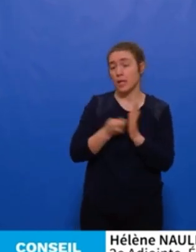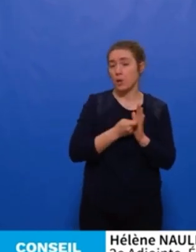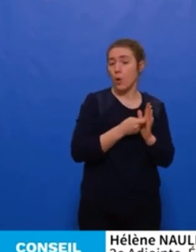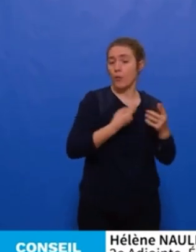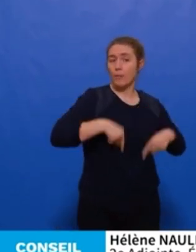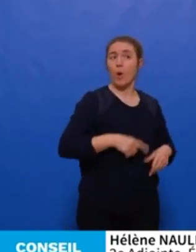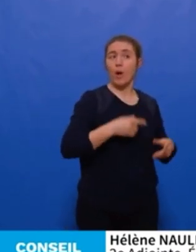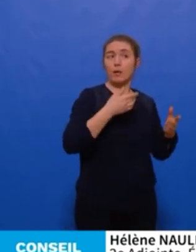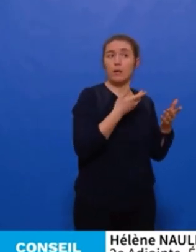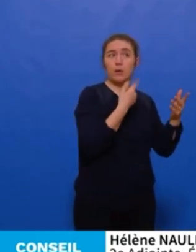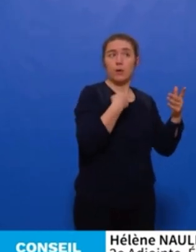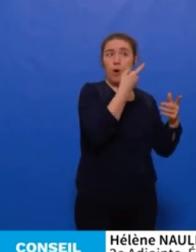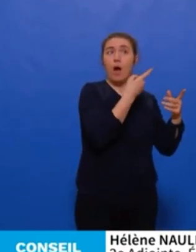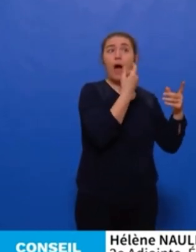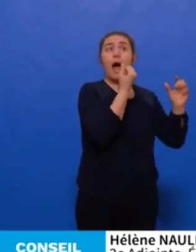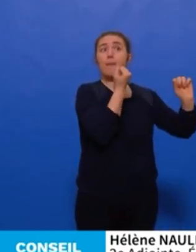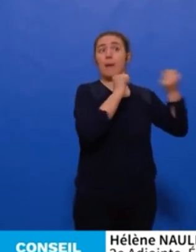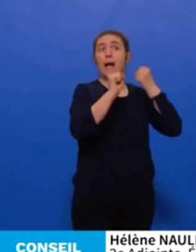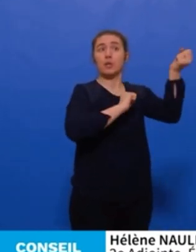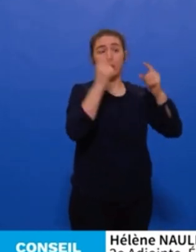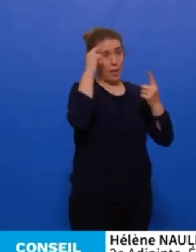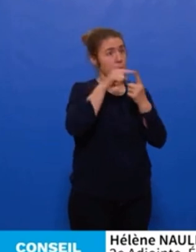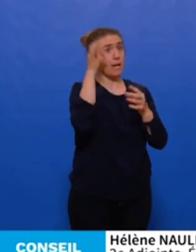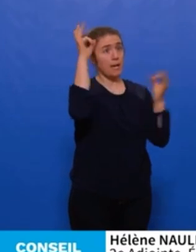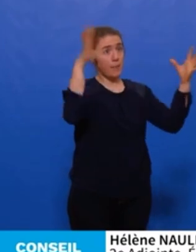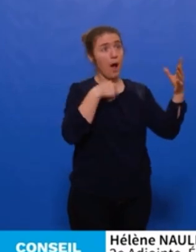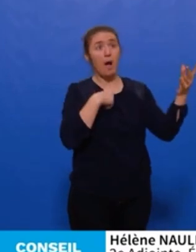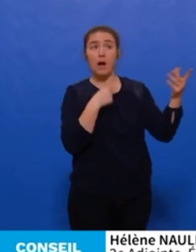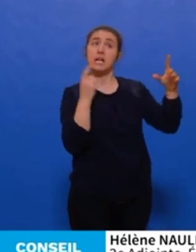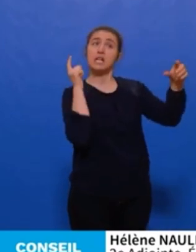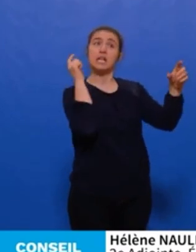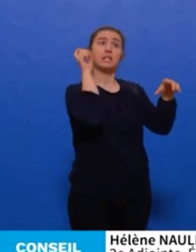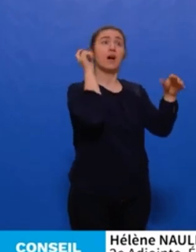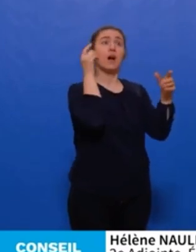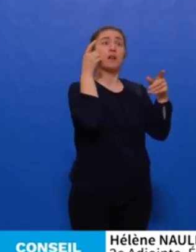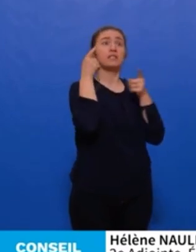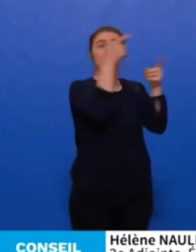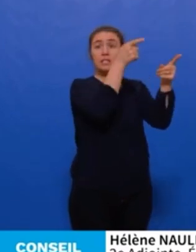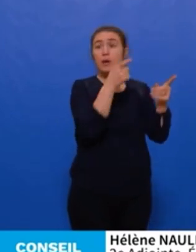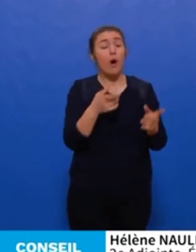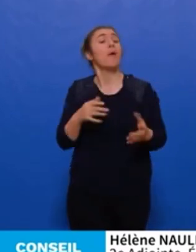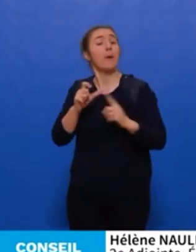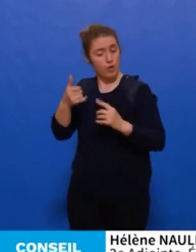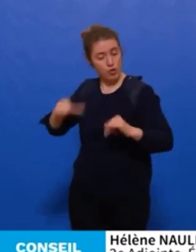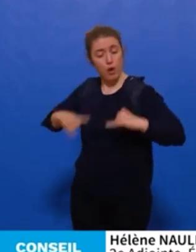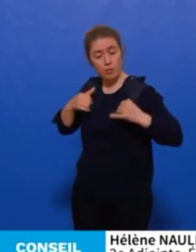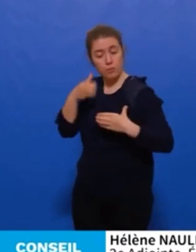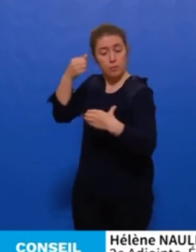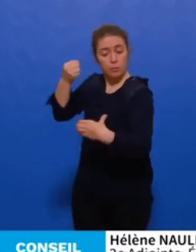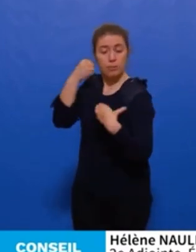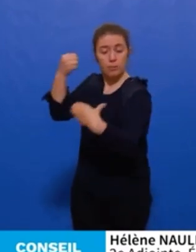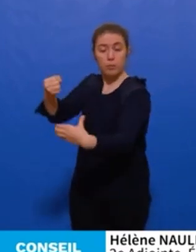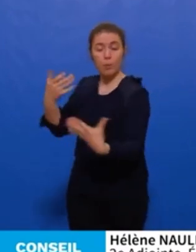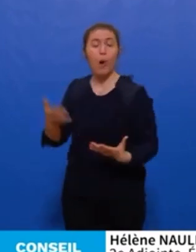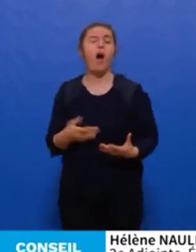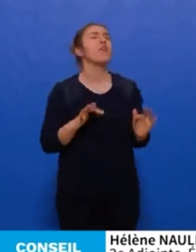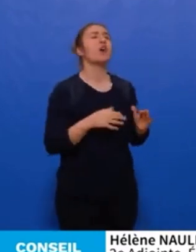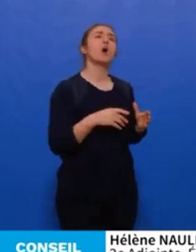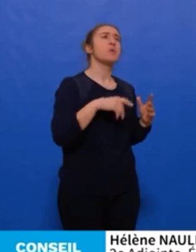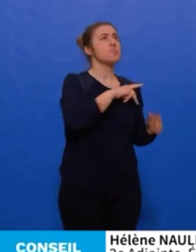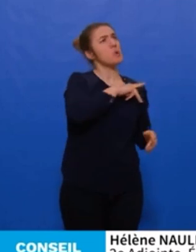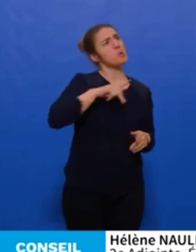reprises pour inaction climatique, qu'est-ce que vous allez laisser aux jeunes? Ce sera bien beau de regarder des pensions à 2,06 €, parce que